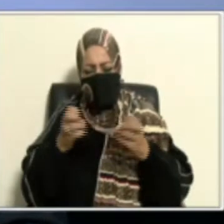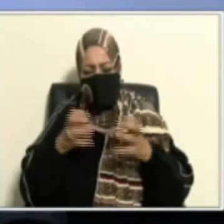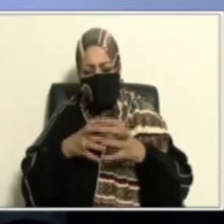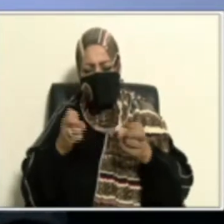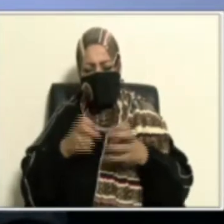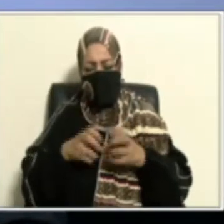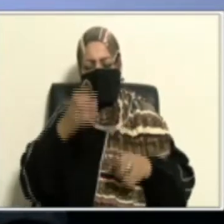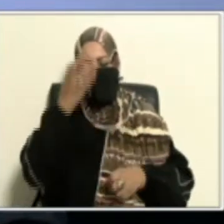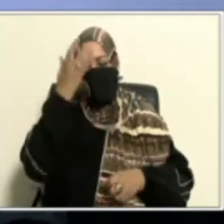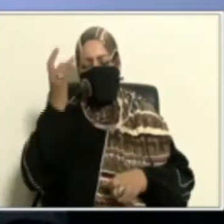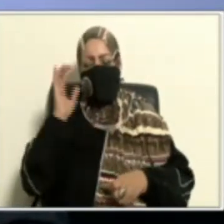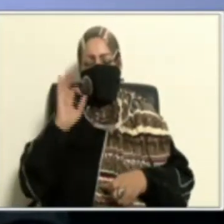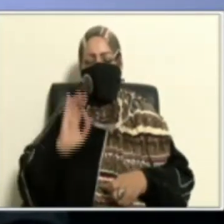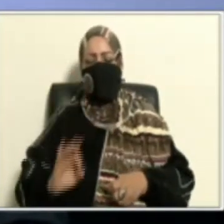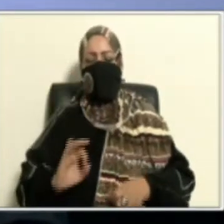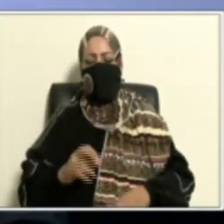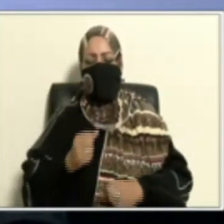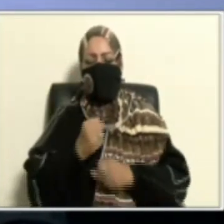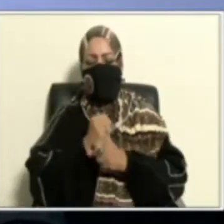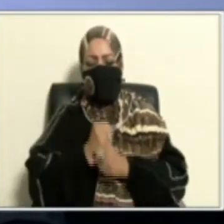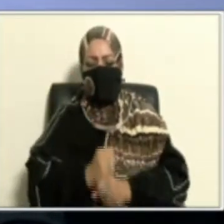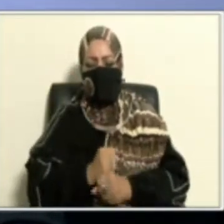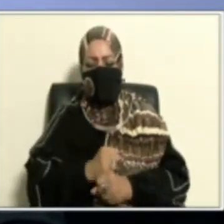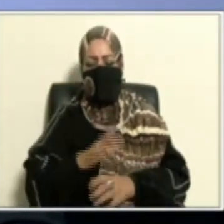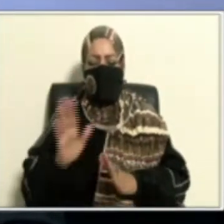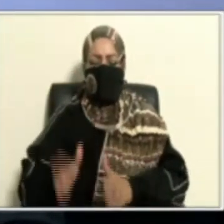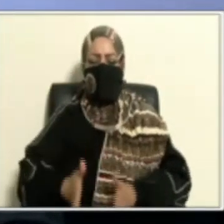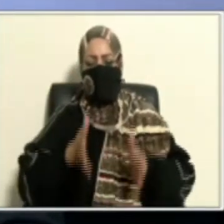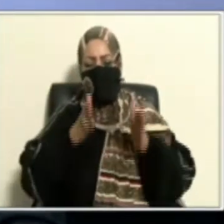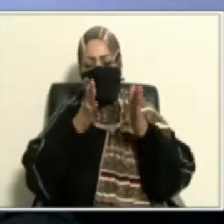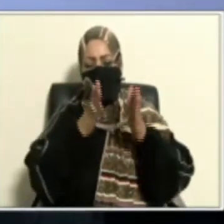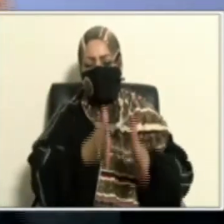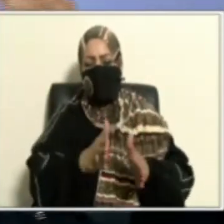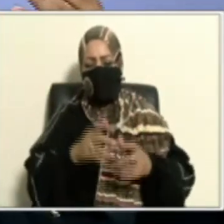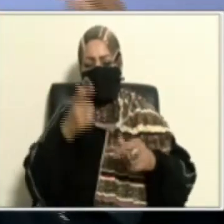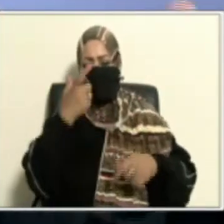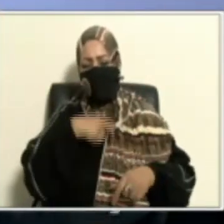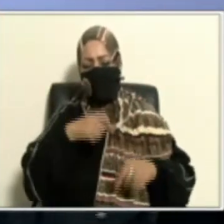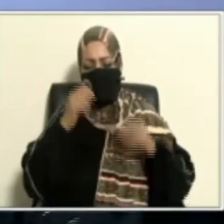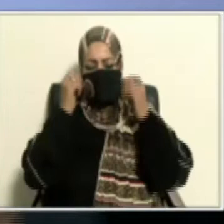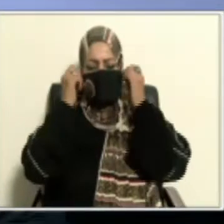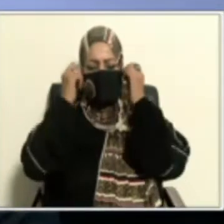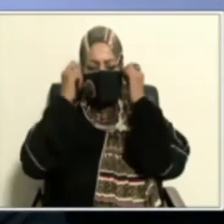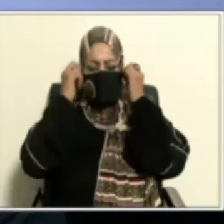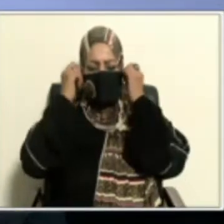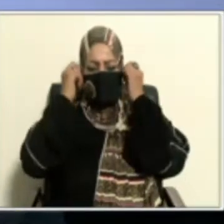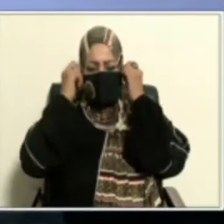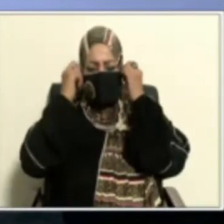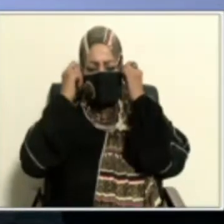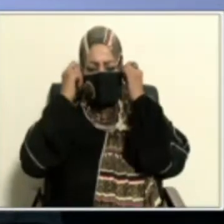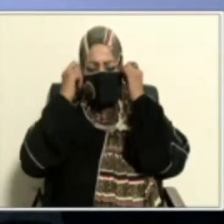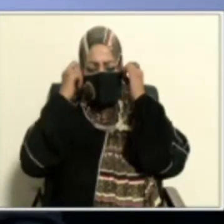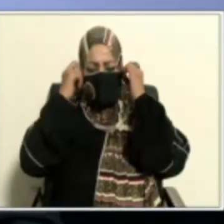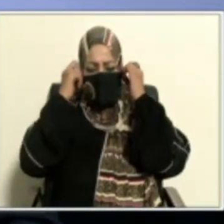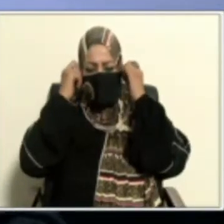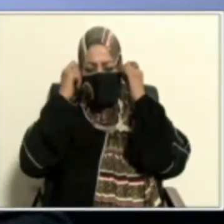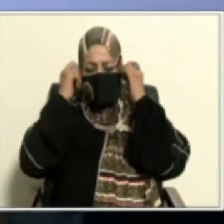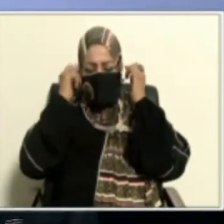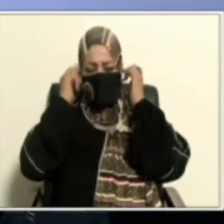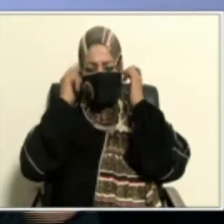فصعب جدا أن نطالب جميع الناس الذين يحفظون القرآن بأن يتعمقوا في